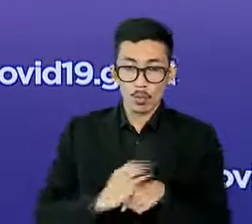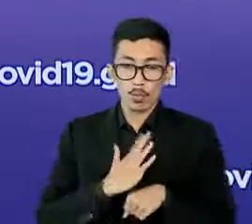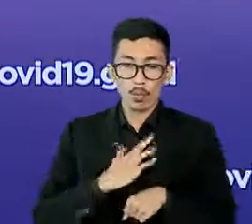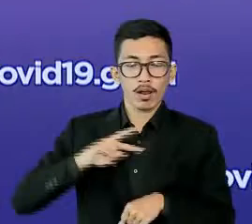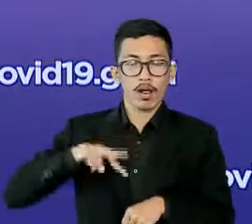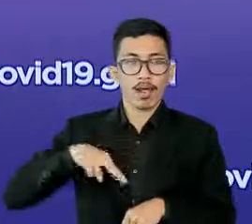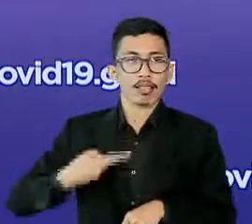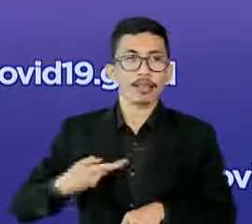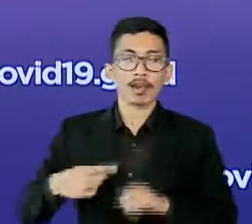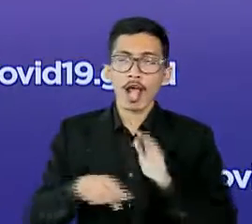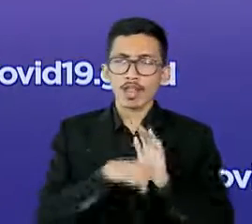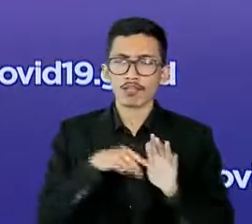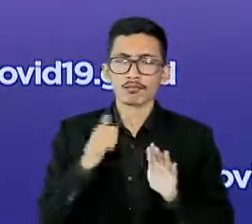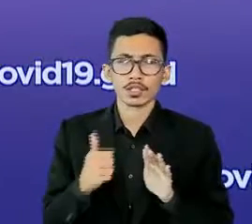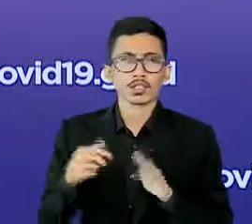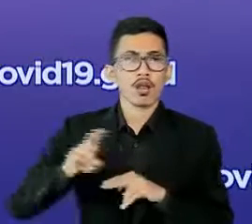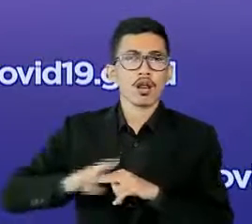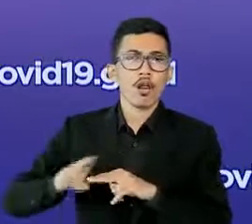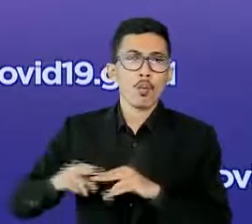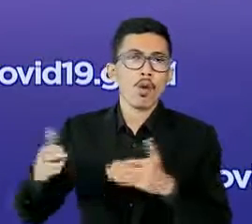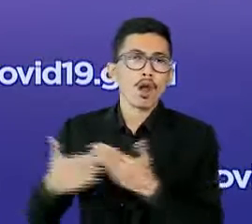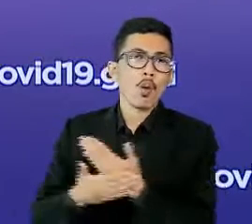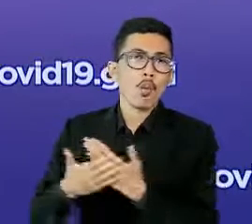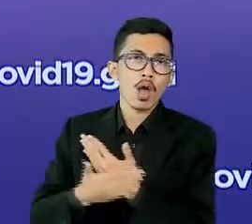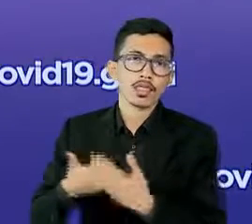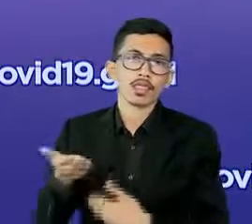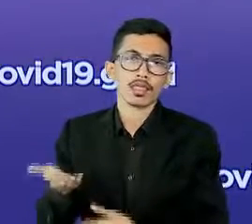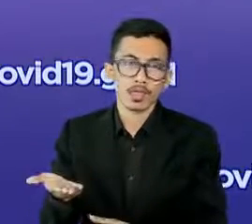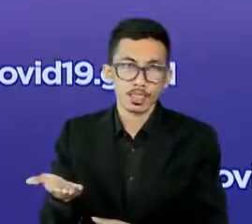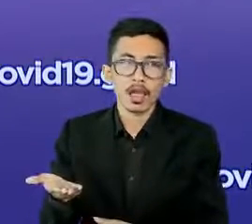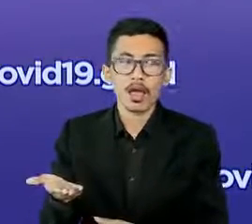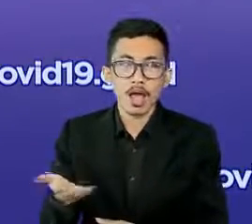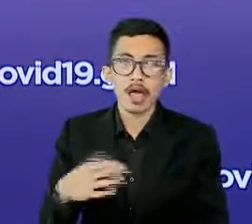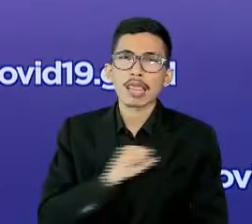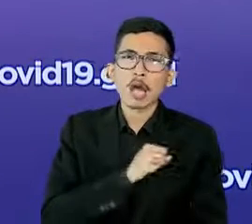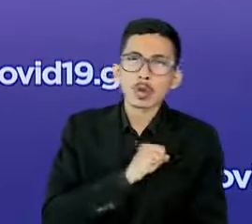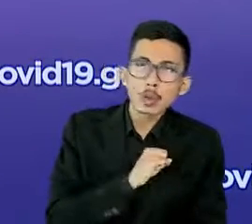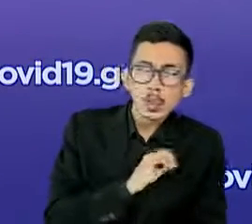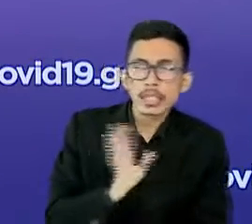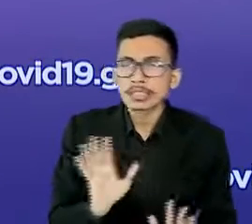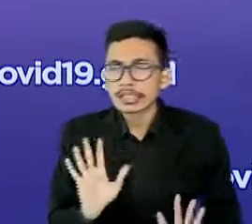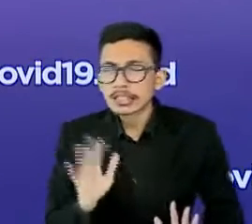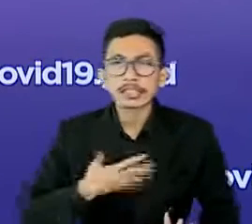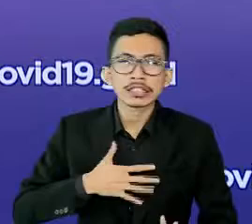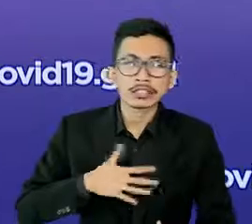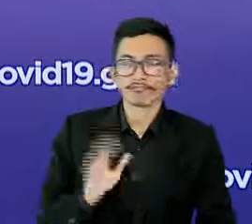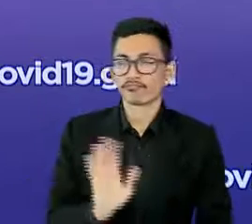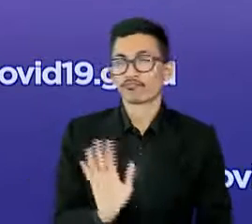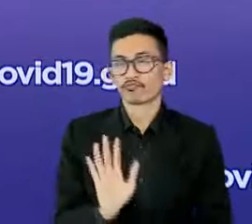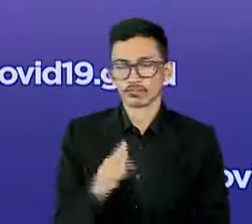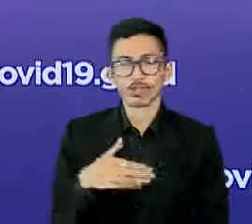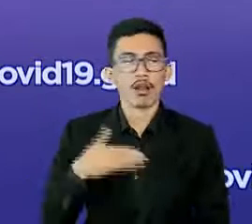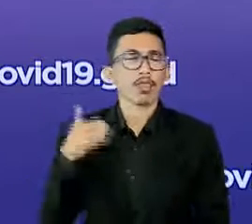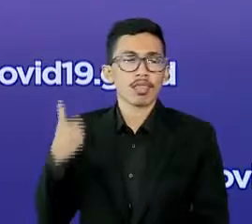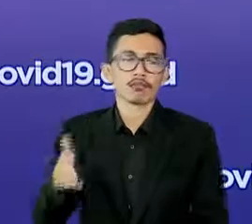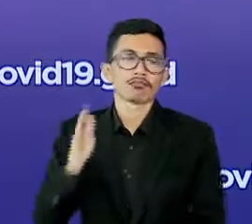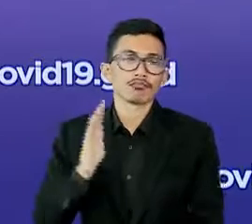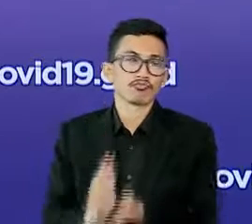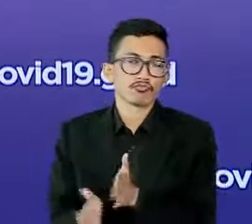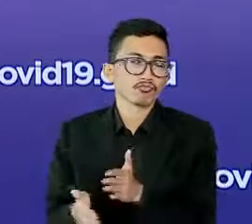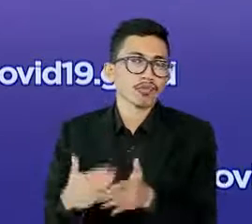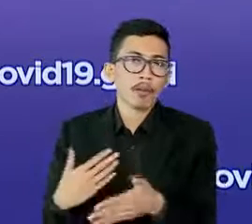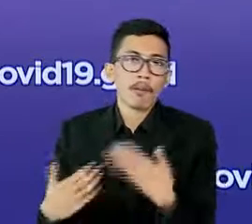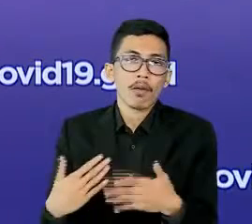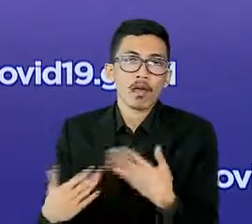negatif Kai lagi jangan ragu-ragu untuk berangkat menuju ke tempat isolasi terpusat karena